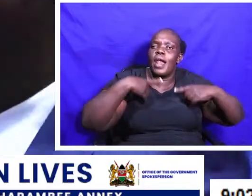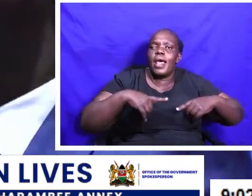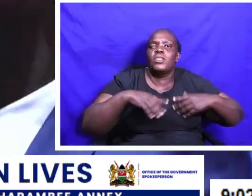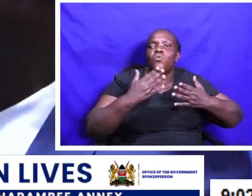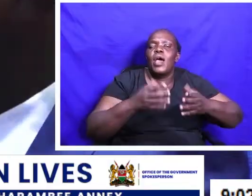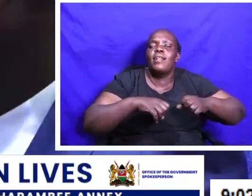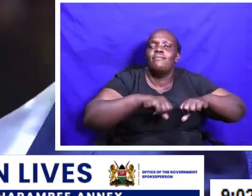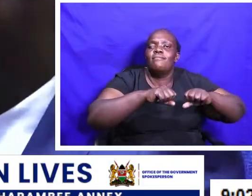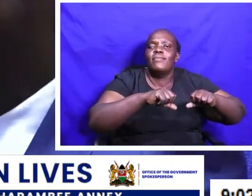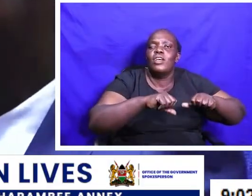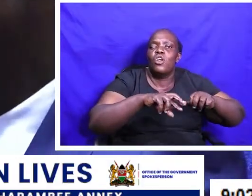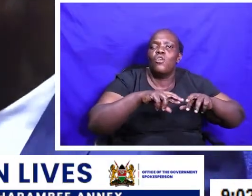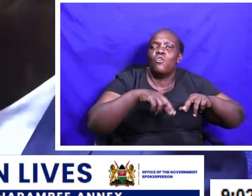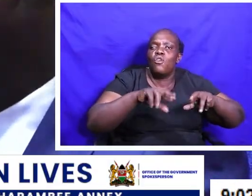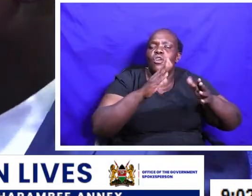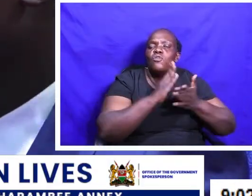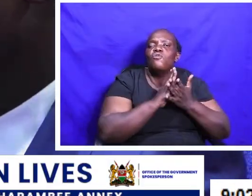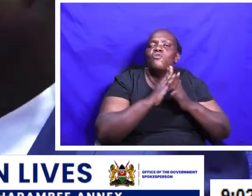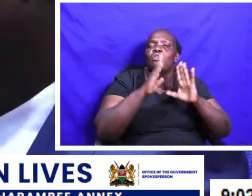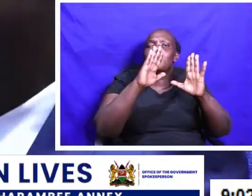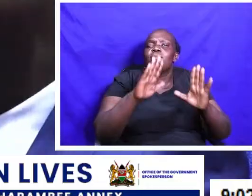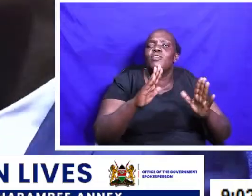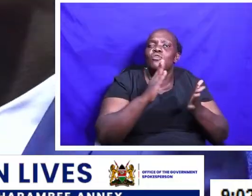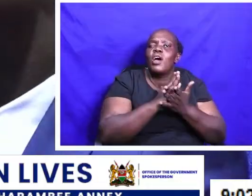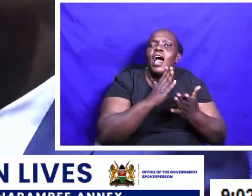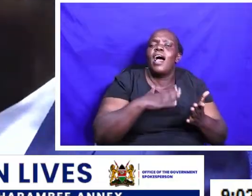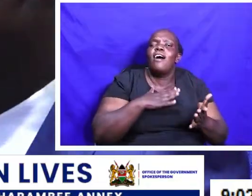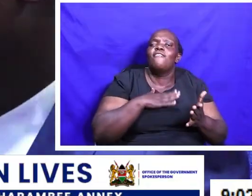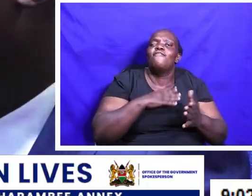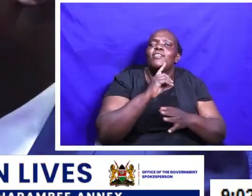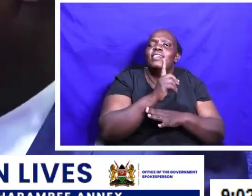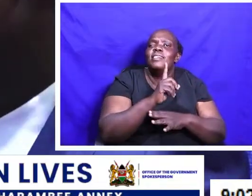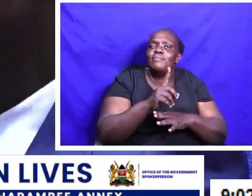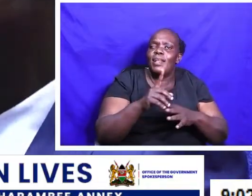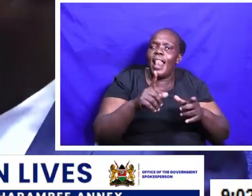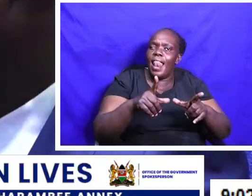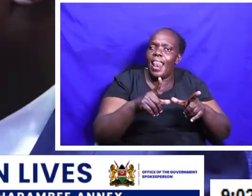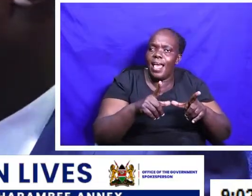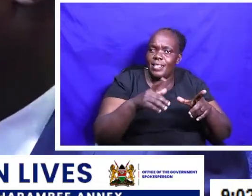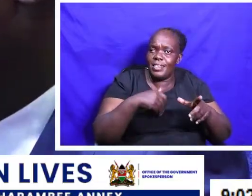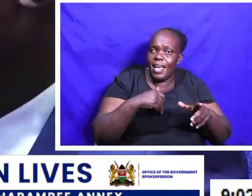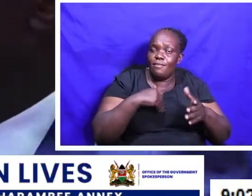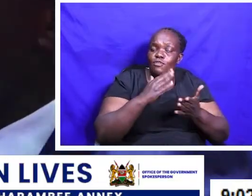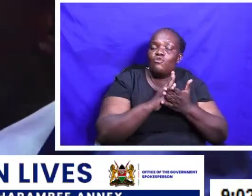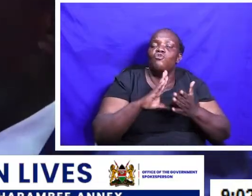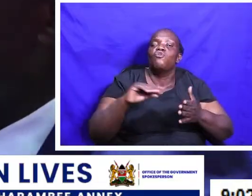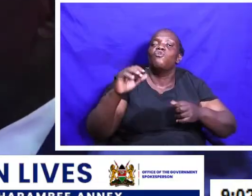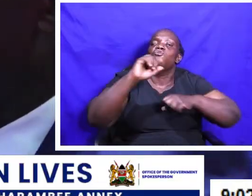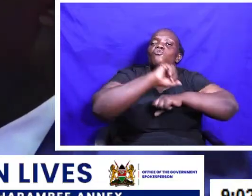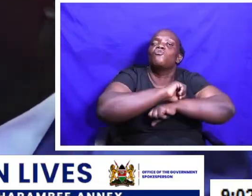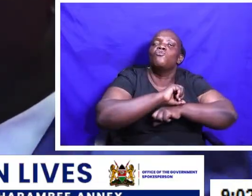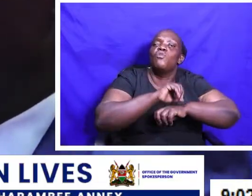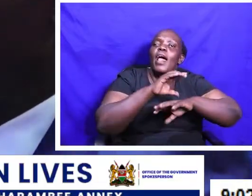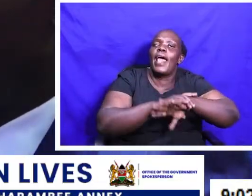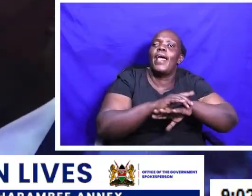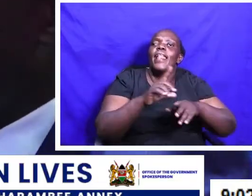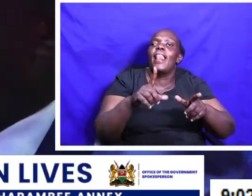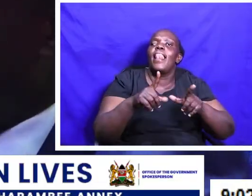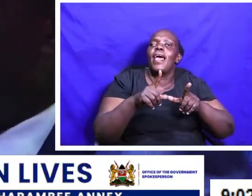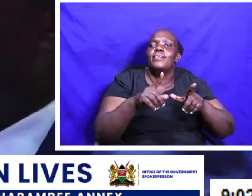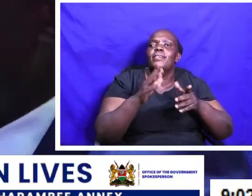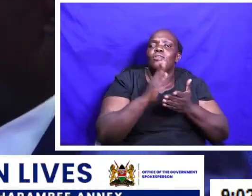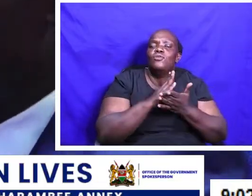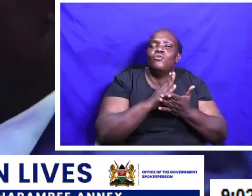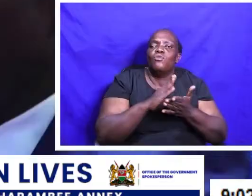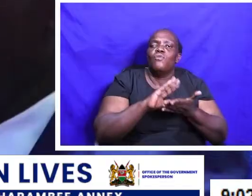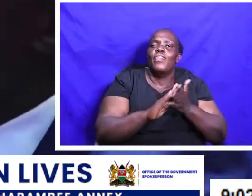vizuri, waendeshe pikipiki zao vizuri. Na la muhimu zaidi wakuwe na vile vibali za kuwa barabarani. Waende shule waweze kupata